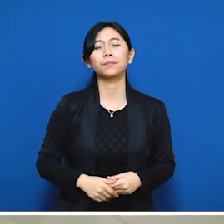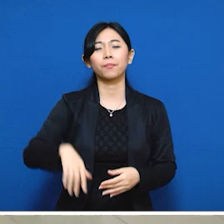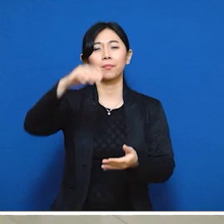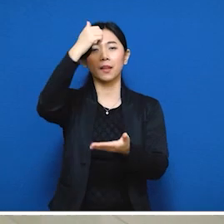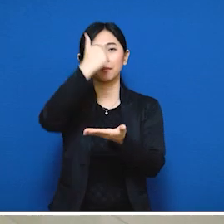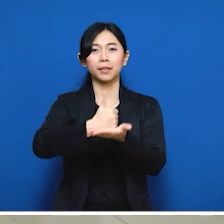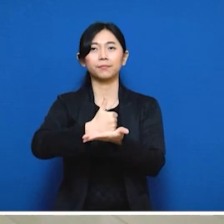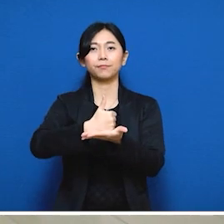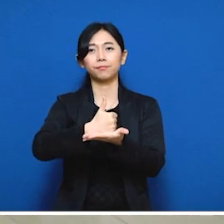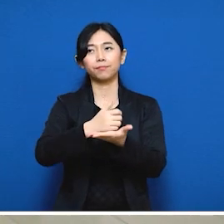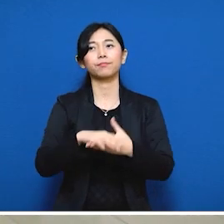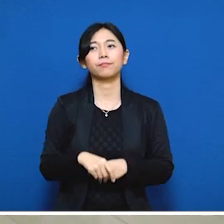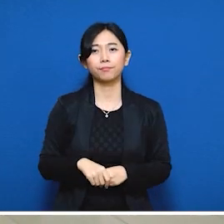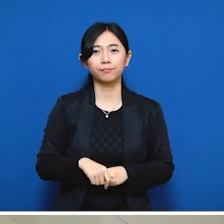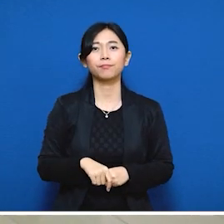Amin.